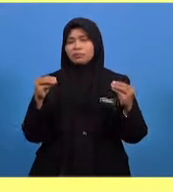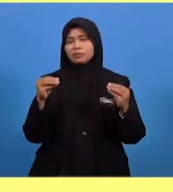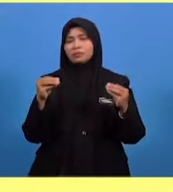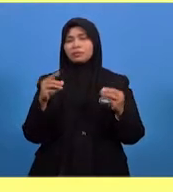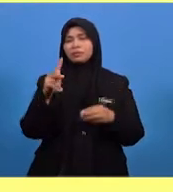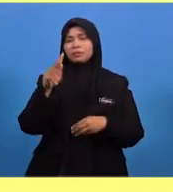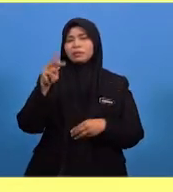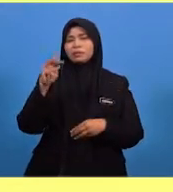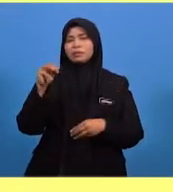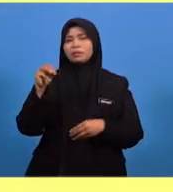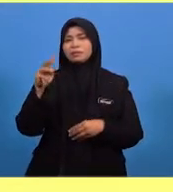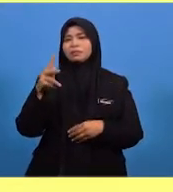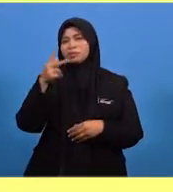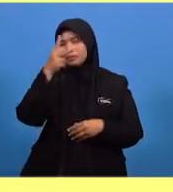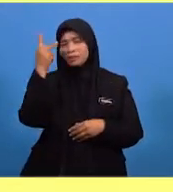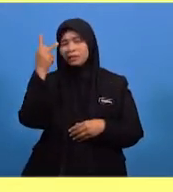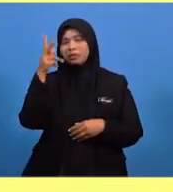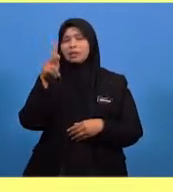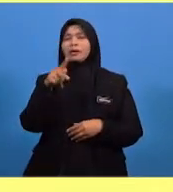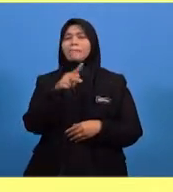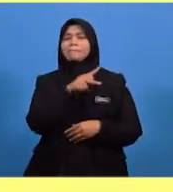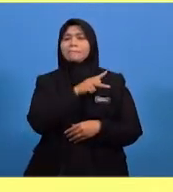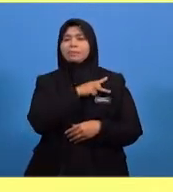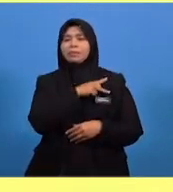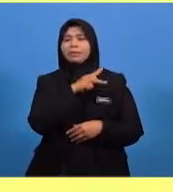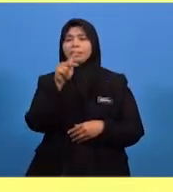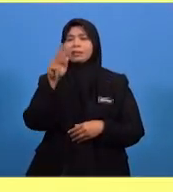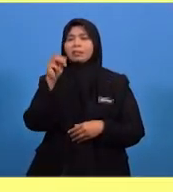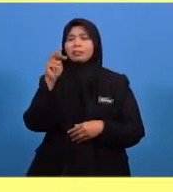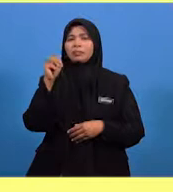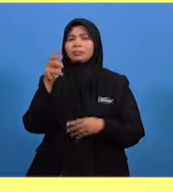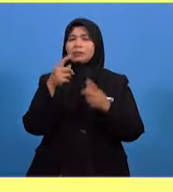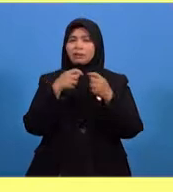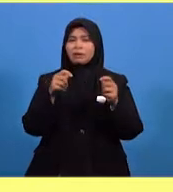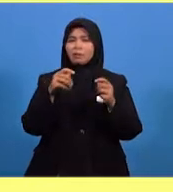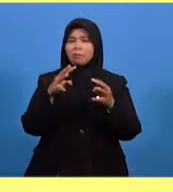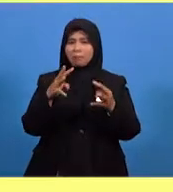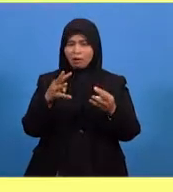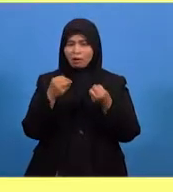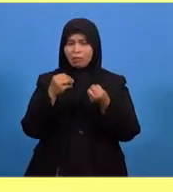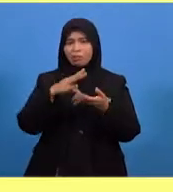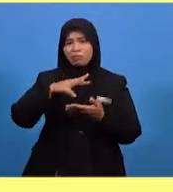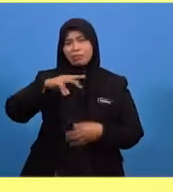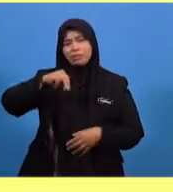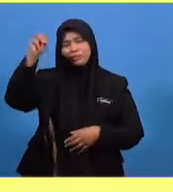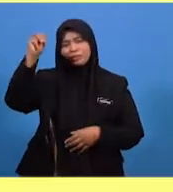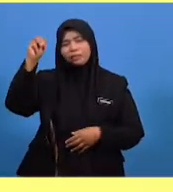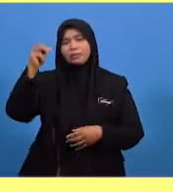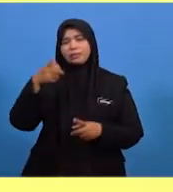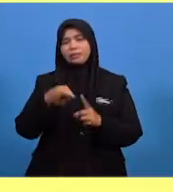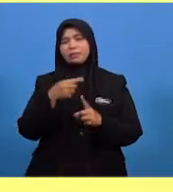telah menuntut kemerdekaan daripada jepun walaupun ke MM dibubarkan